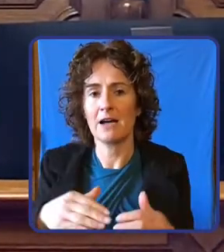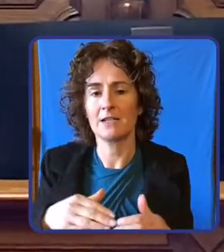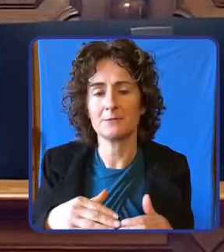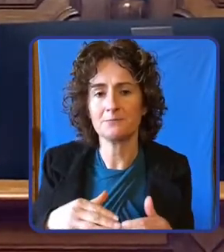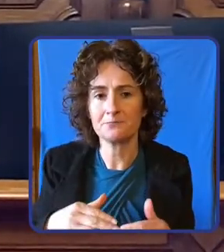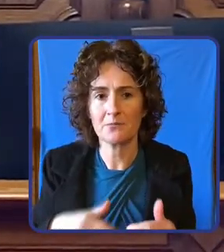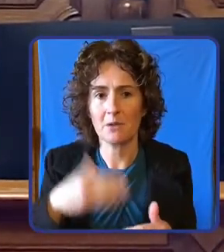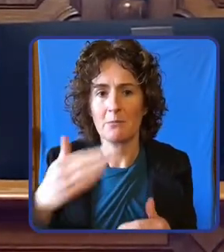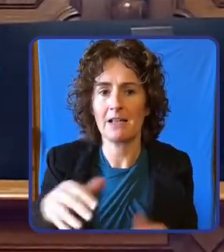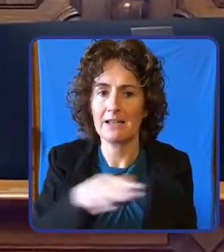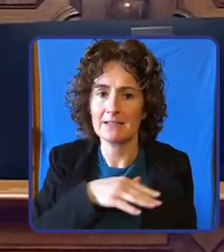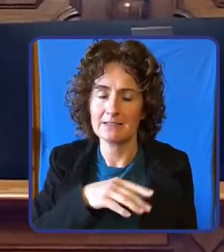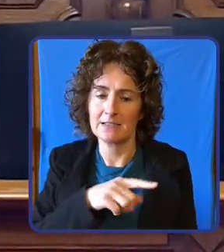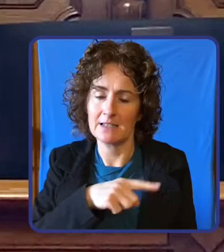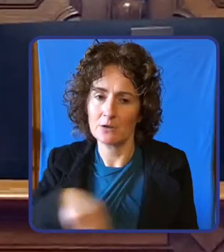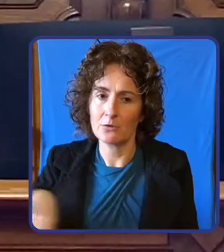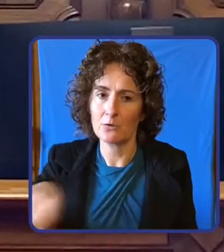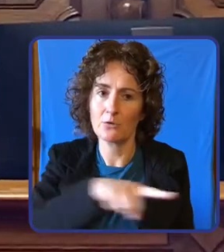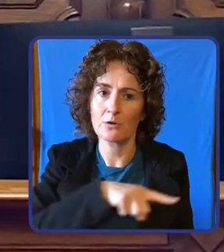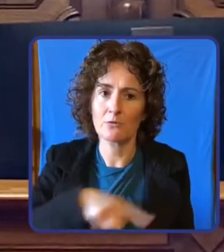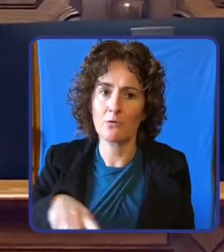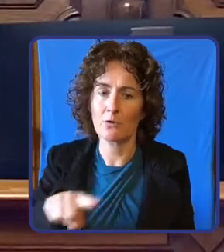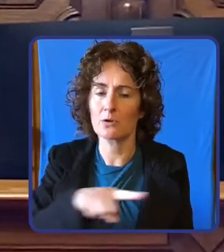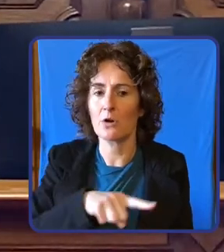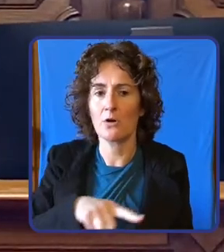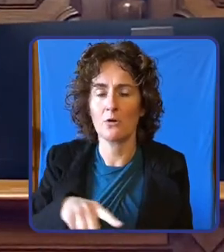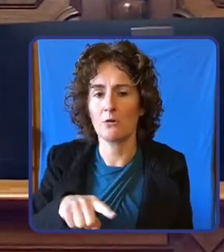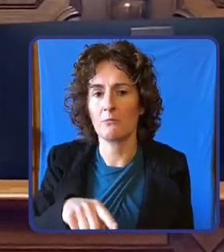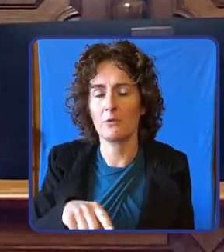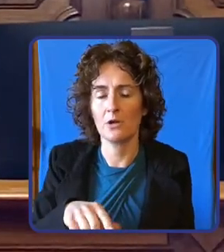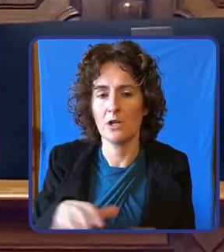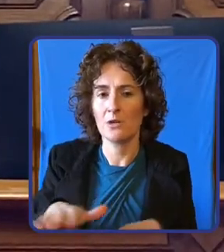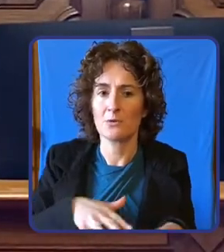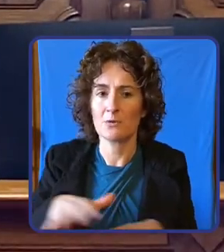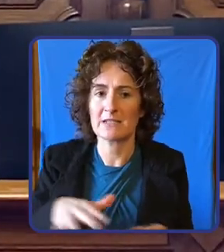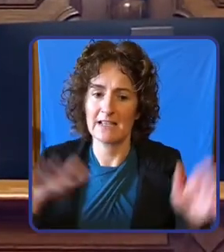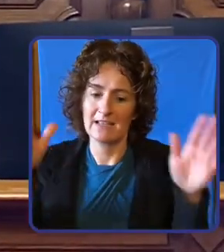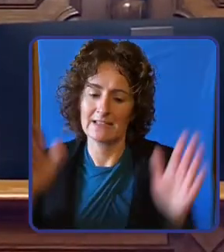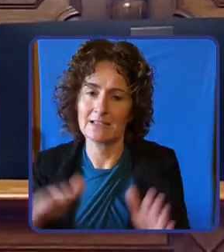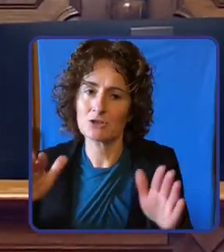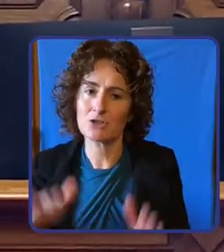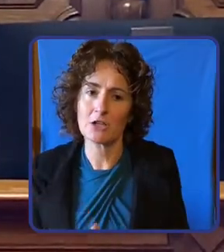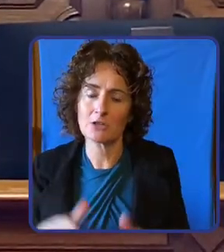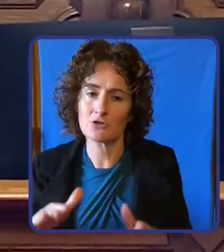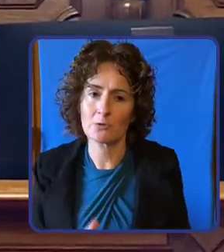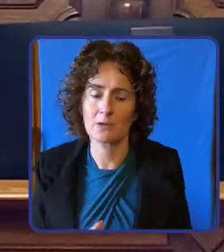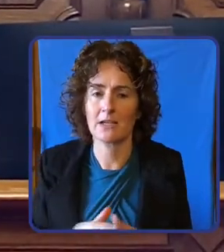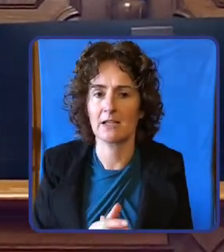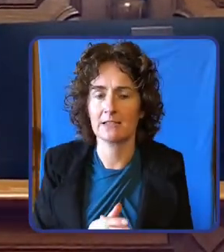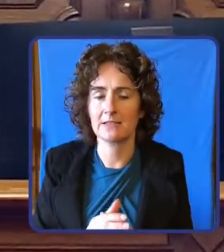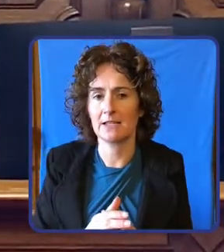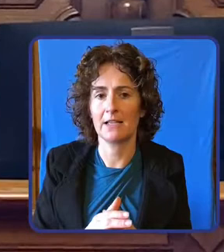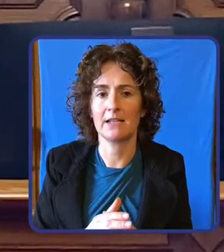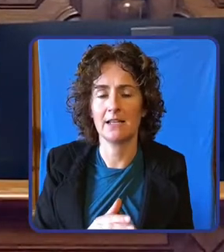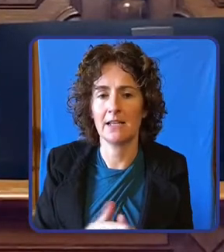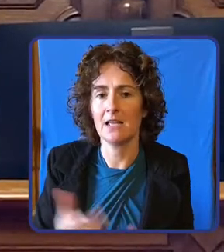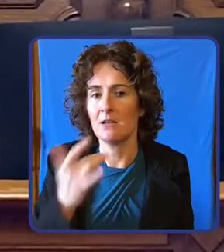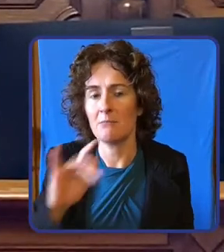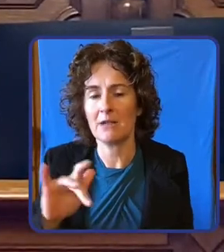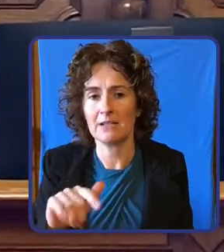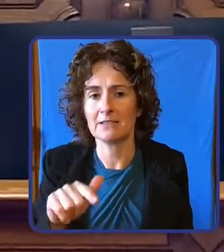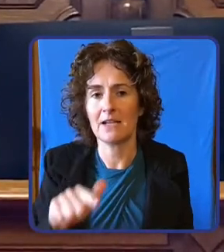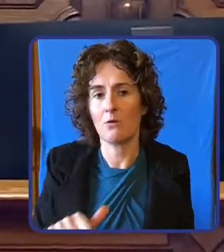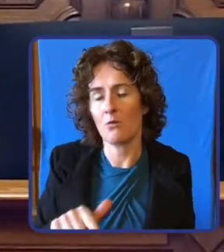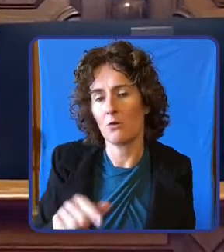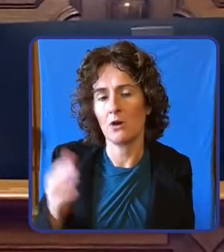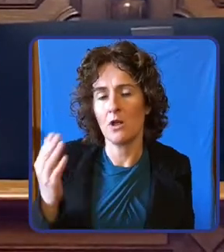Susán újváros felé Szeged irányából vagy irányába menő forgalmat tudjuk csökkenteni akkor ebben a körforgalomban,